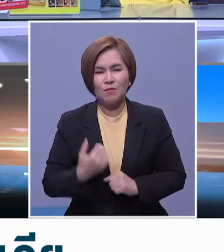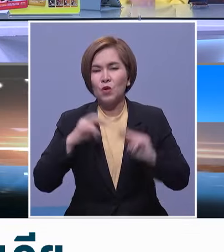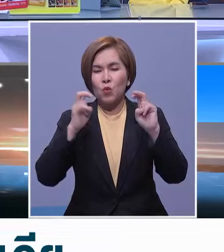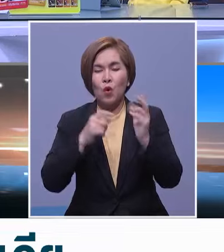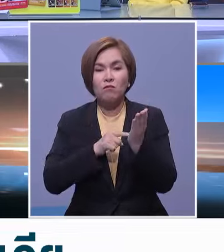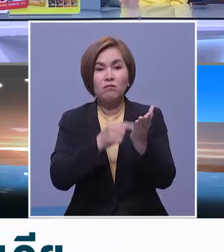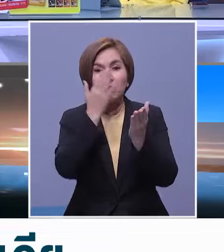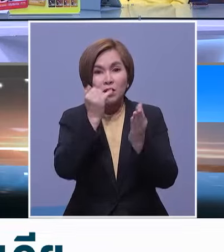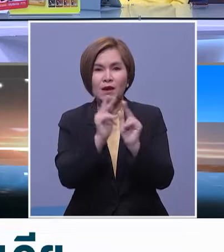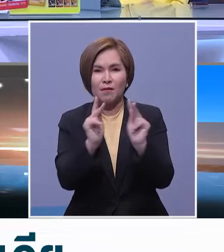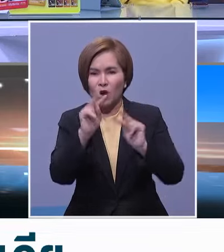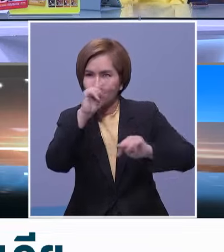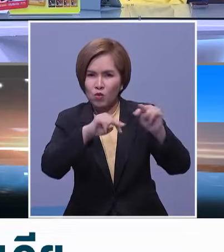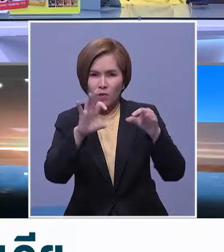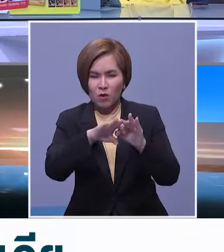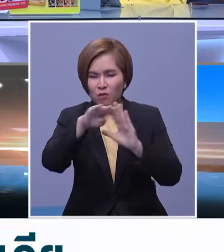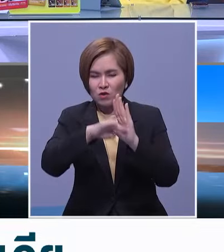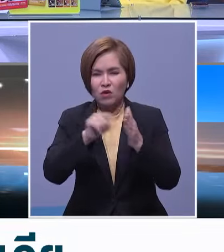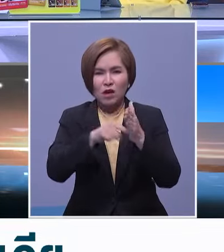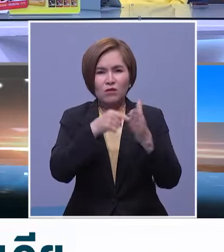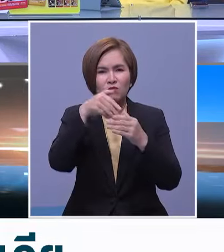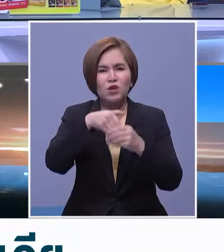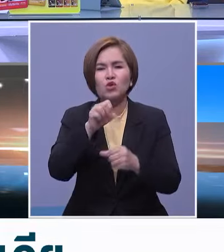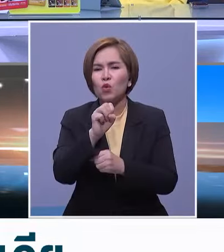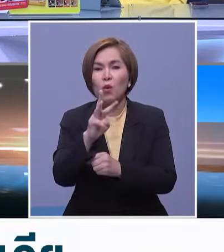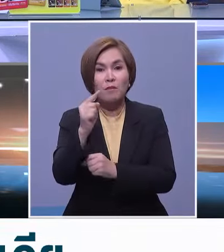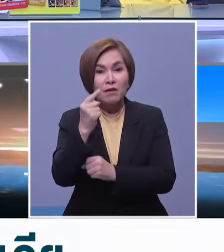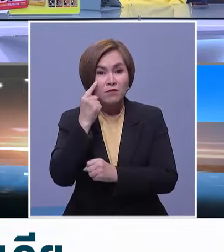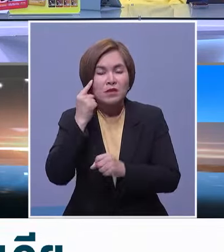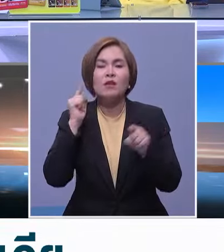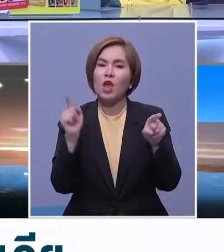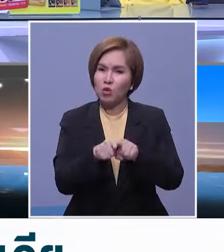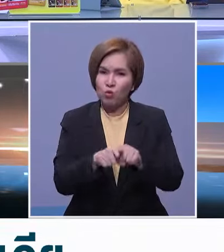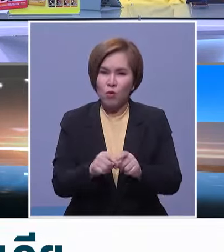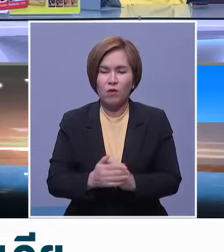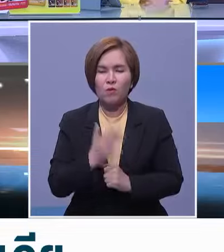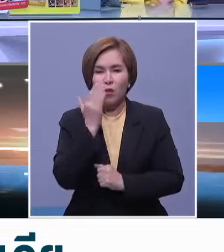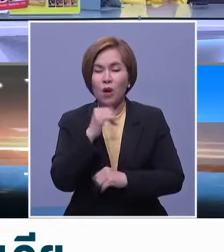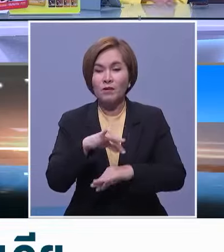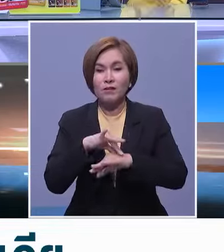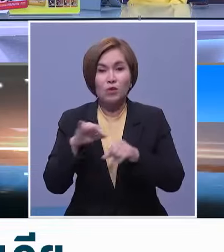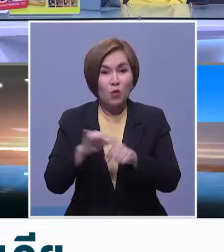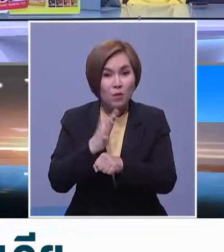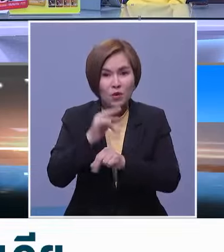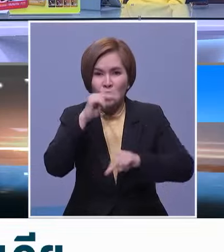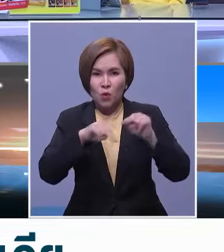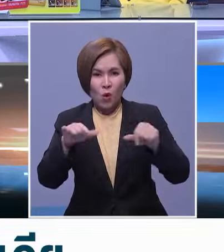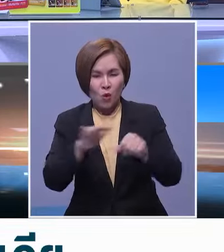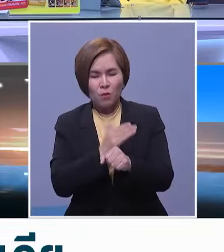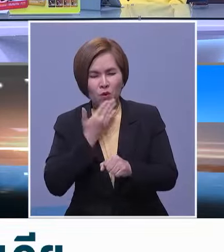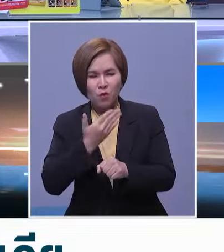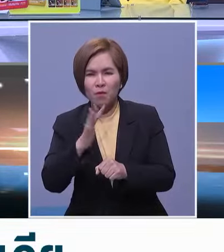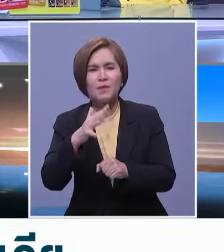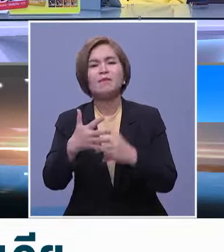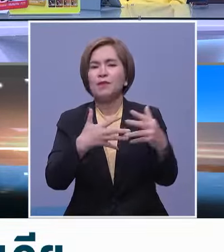จะมีกรรมธิการตรวจสอบการเลือกสว.ชุดใหม่เห็นด้วยไหมท่านบอกเห็นด้วยแม้จะไม่ครบวาระหรือว่าจะไม่สามารถตรวจสอบได้จนหมดก็ตามแ